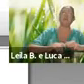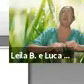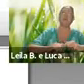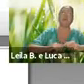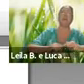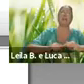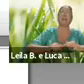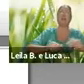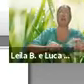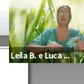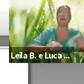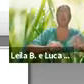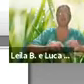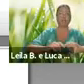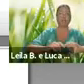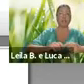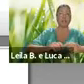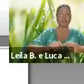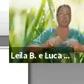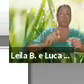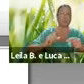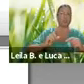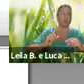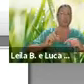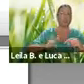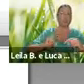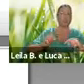benefattore spirituale che ora ci guida,